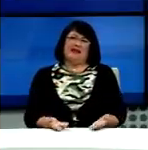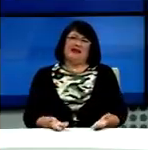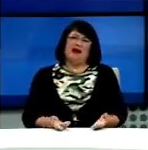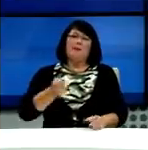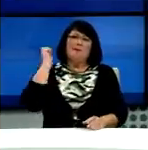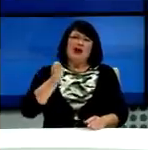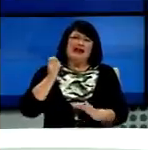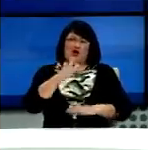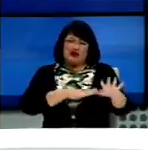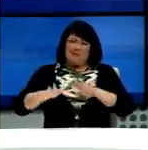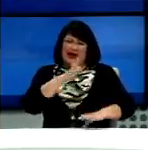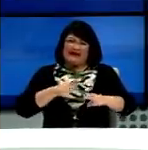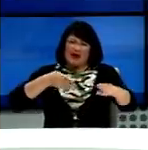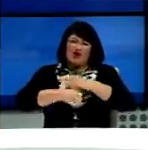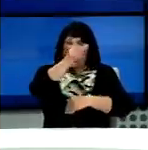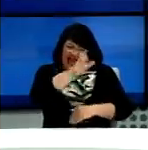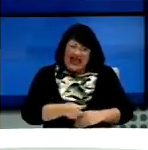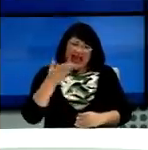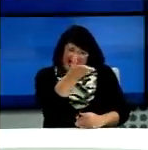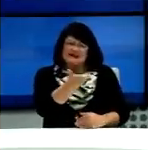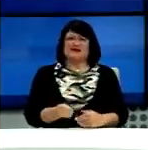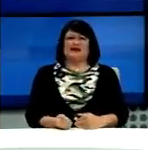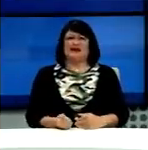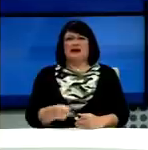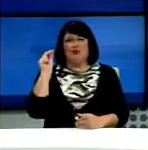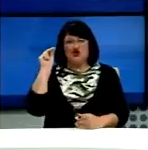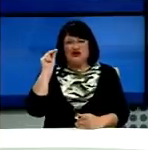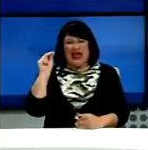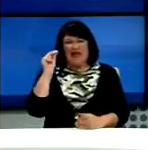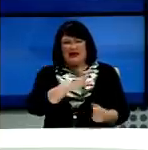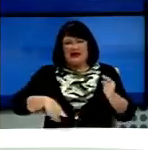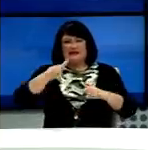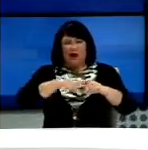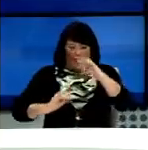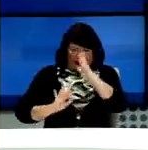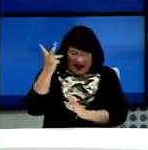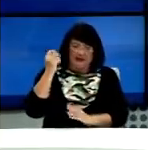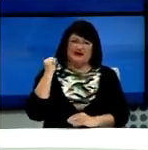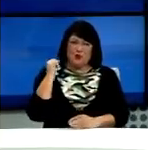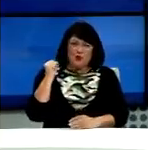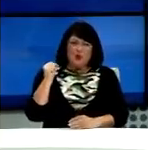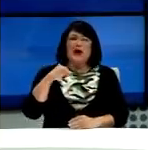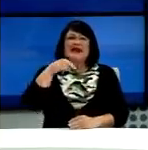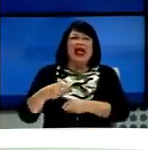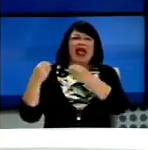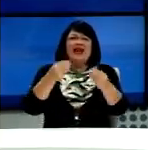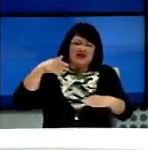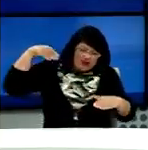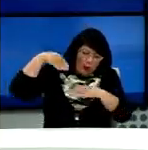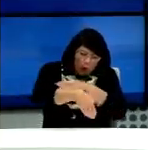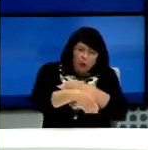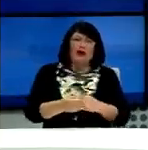πολιτικός απατεώνας που έχει περάσει από τη χώρα είστε εσείς, που υποσχεθήκατε στο ελληνικό λαό ανάπτυξη ισχυρή και φέρατε